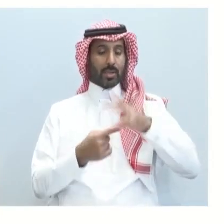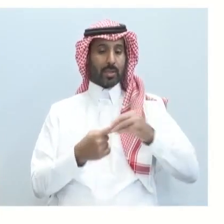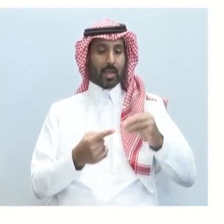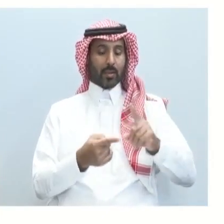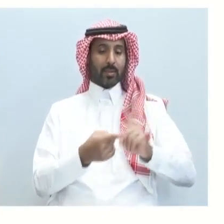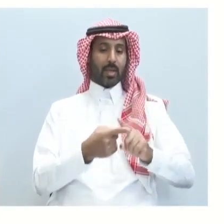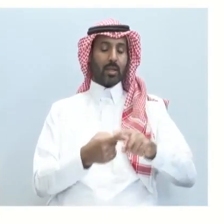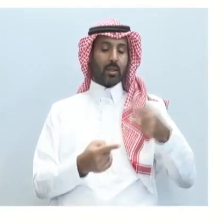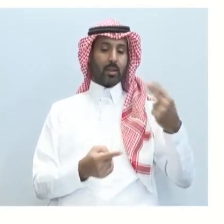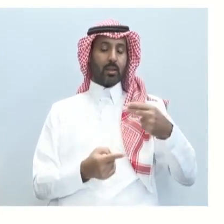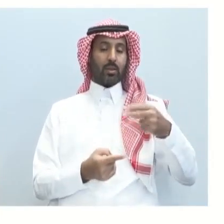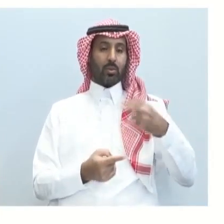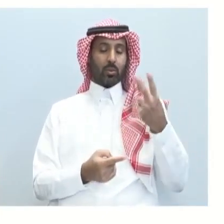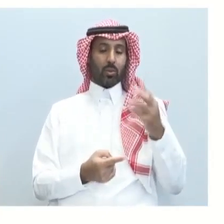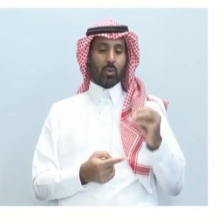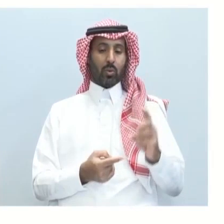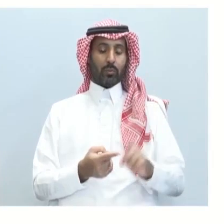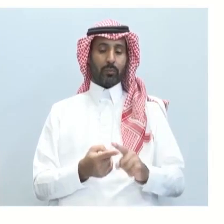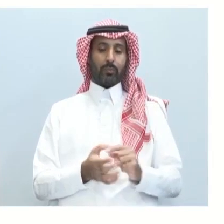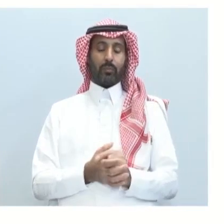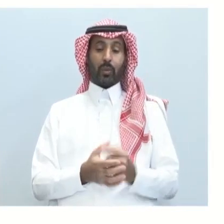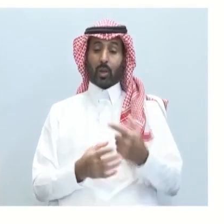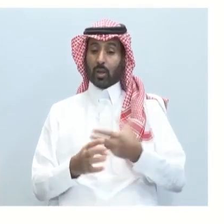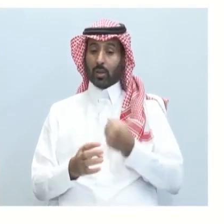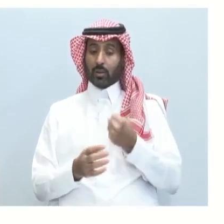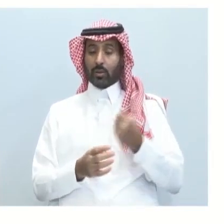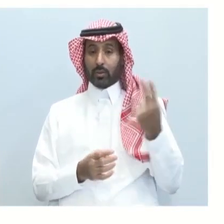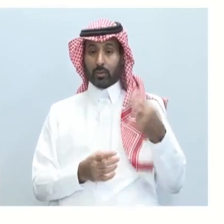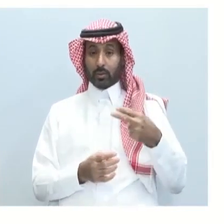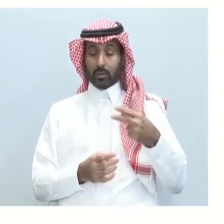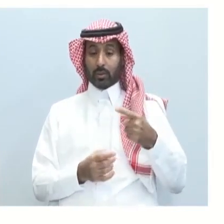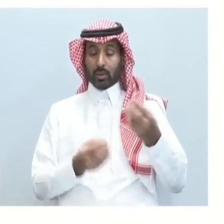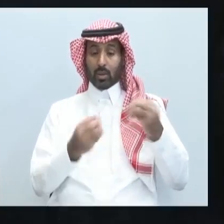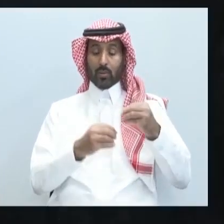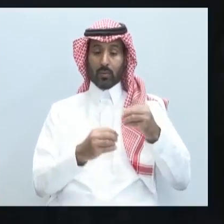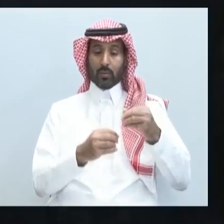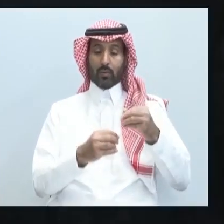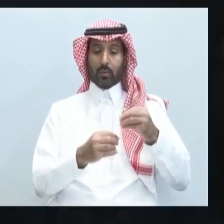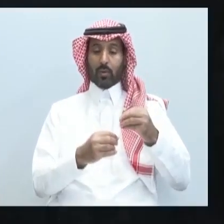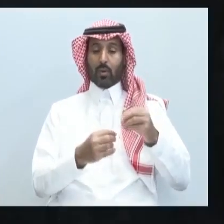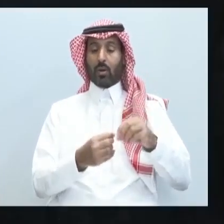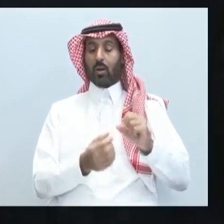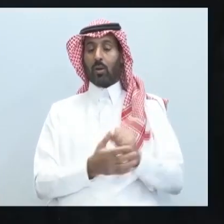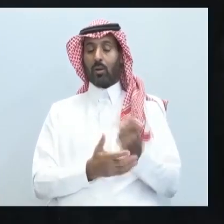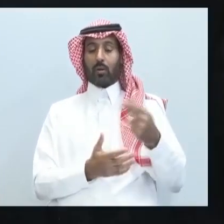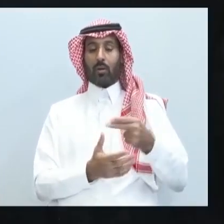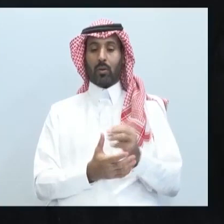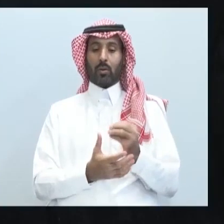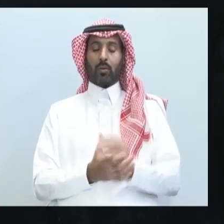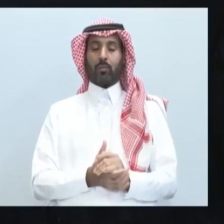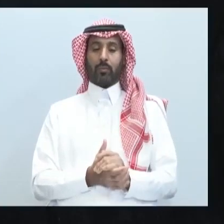للهيدروجين فال اتش 3 او موجب هو اساسا الماء اضيف له ايش الهيدروجين فبالتالي اضع